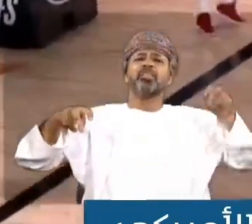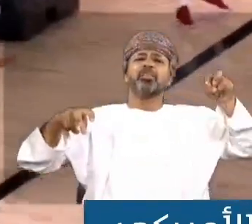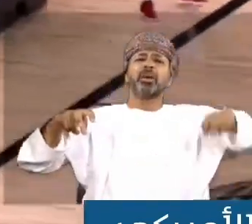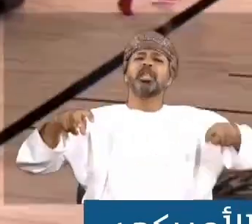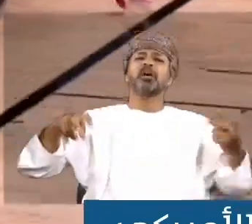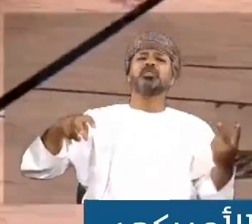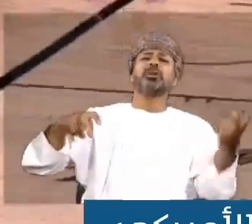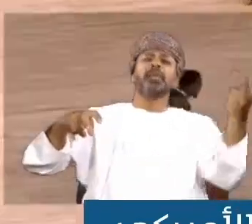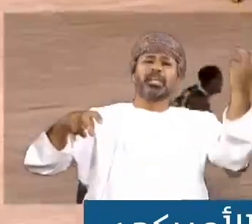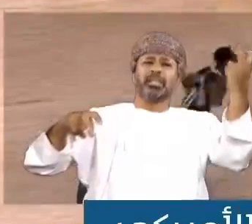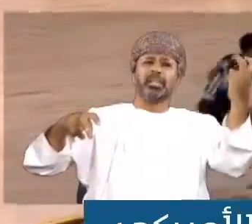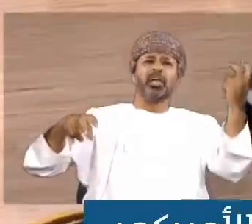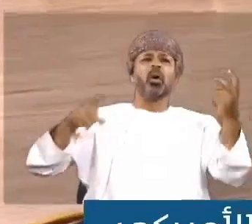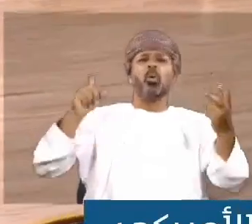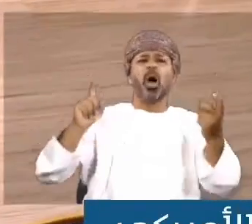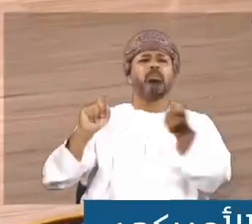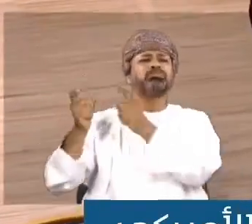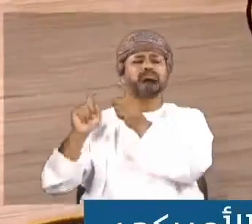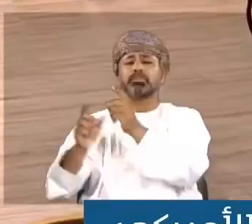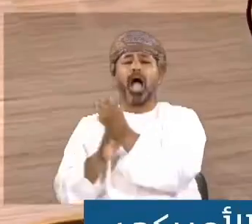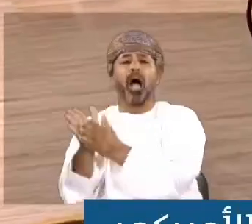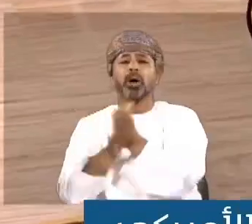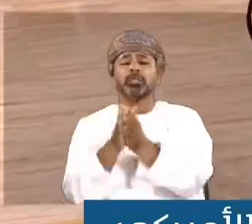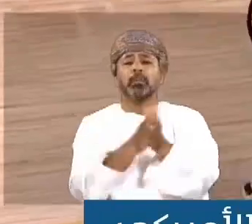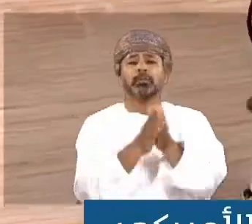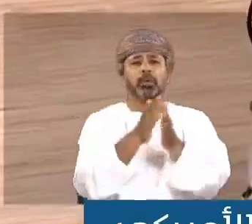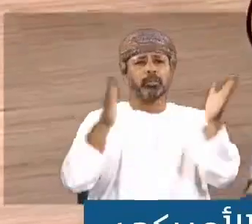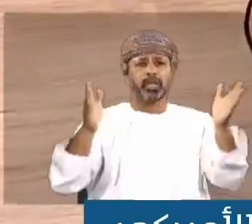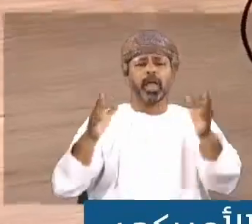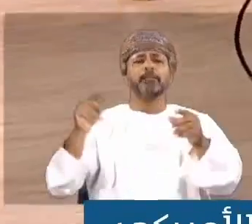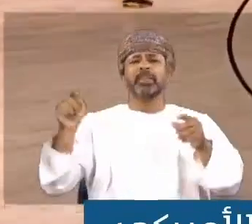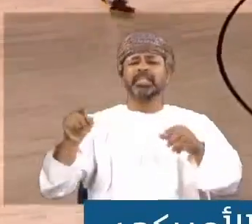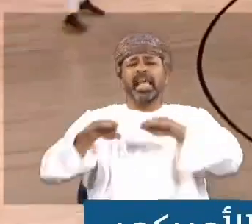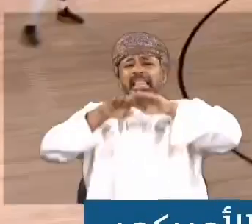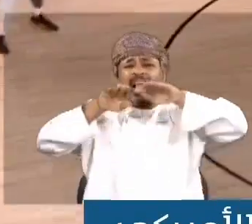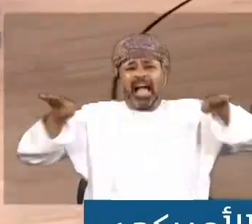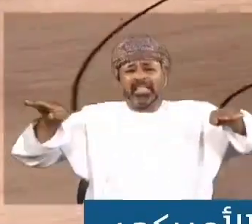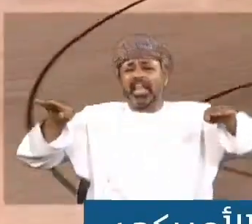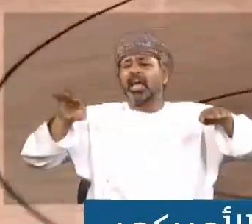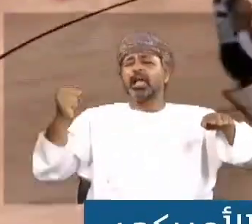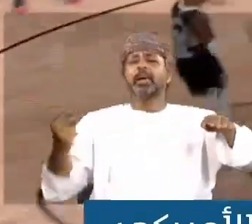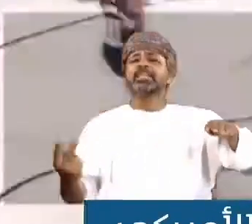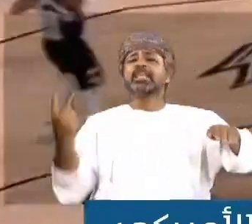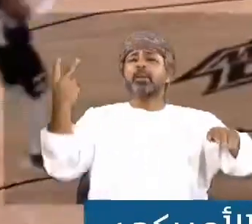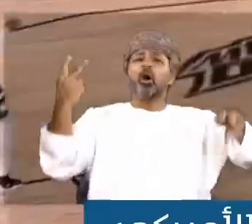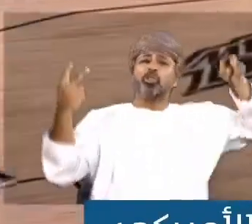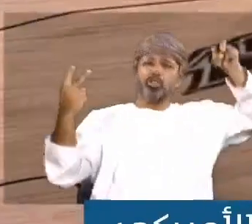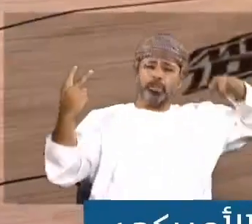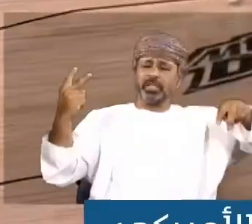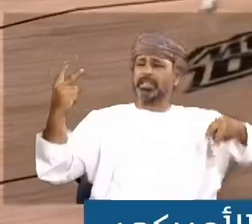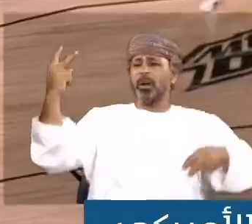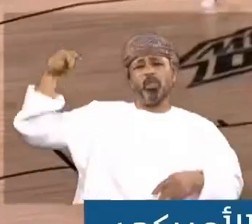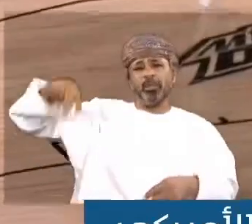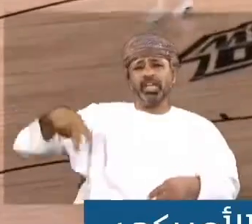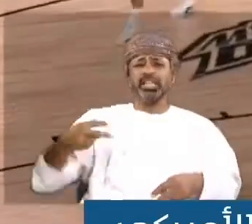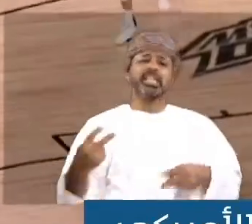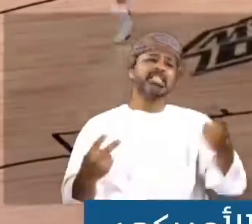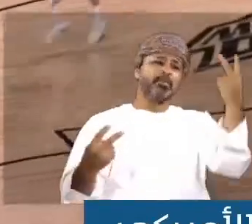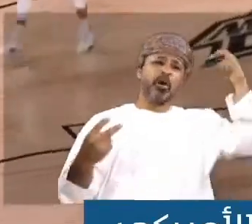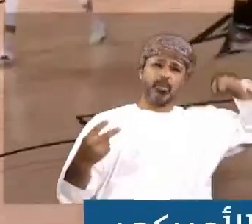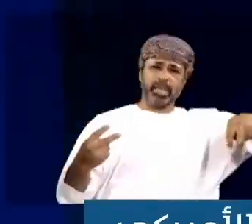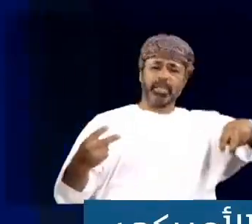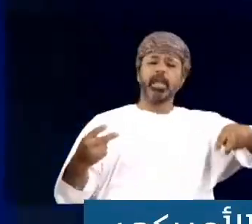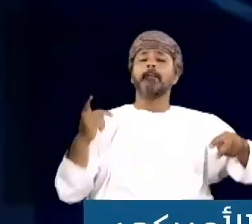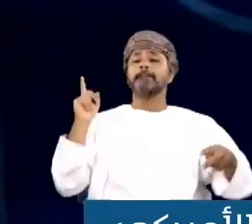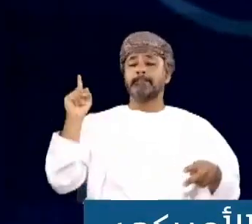ب80-78، حيث شهد اللقاء إثارة كبيرة ليتعادل الفريقان في اللقاء ب87 لكل منهما قبل